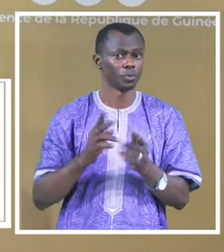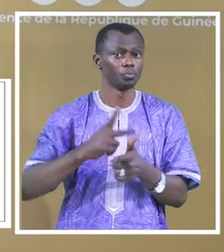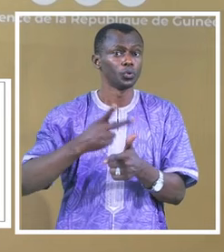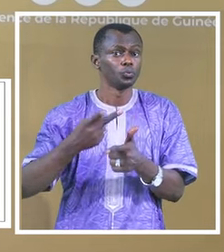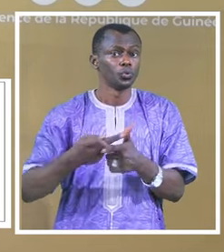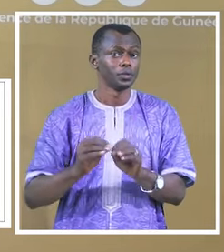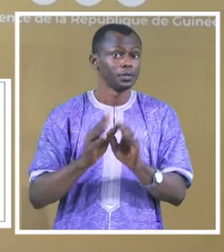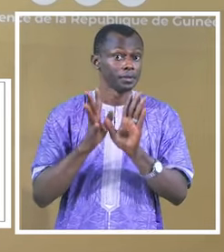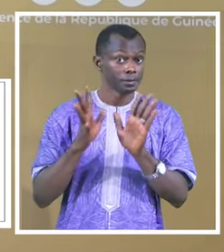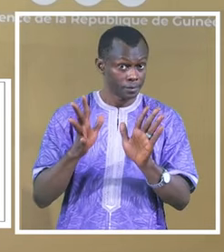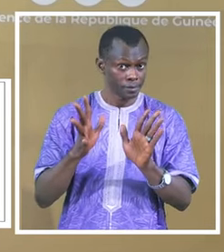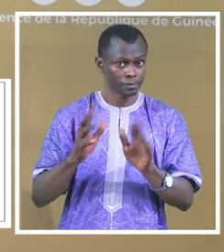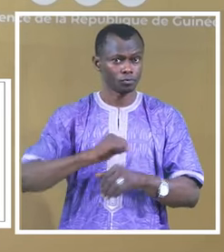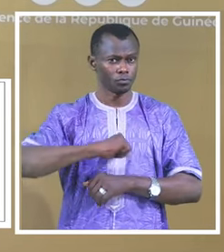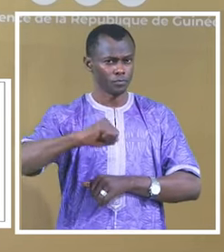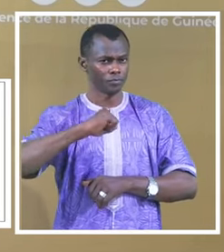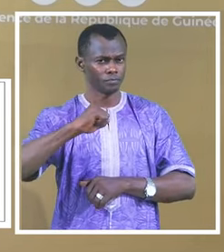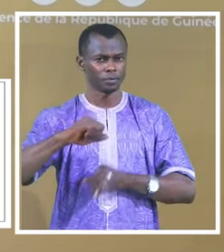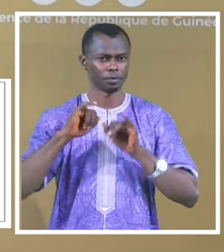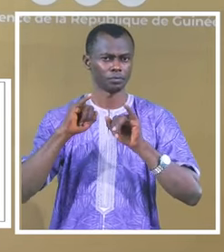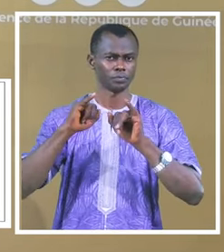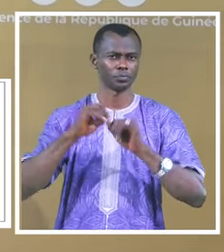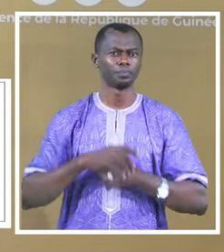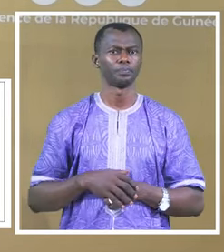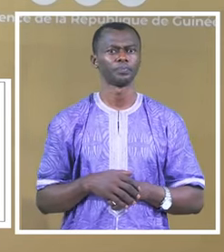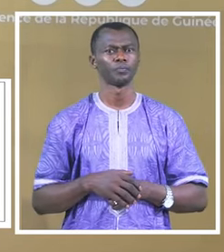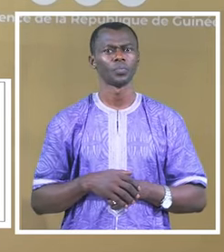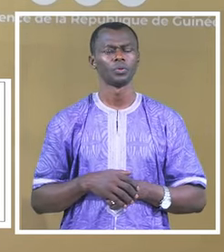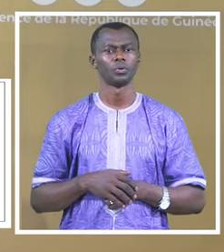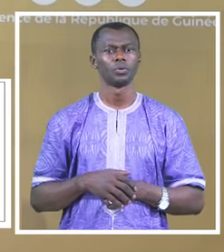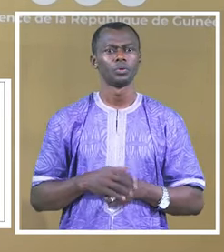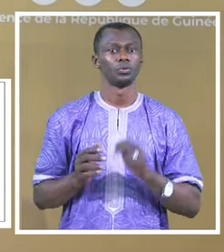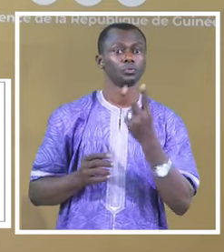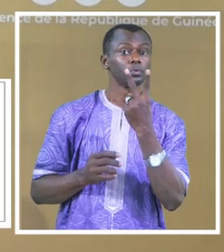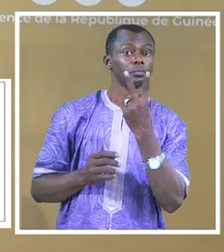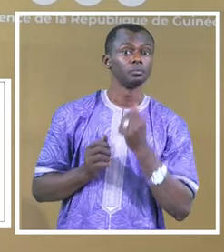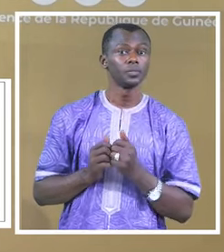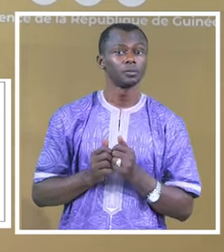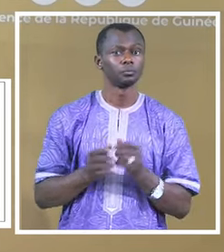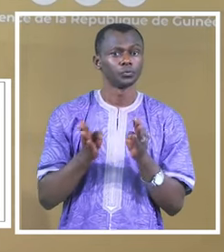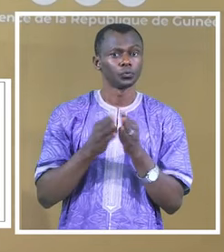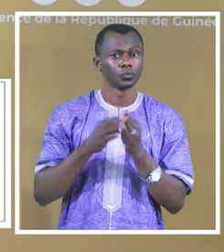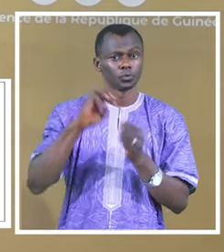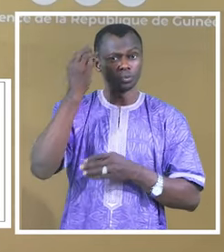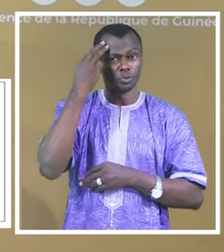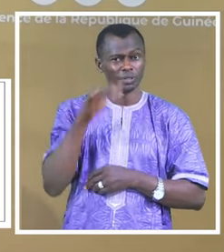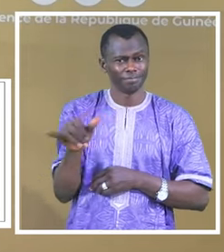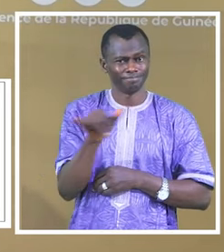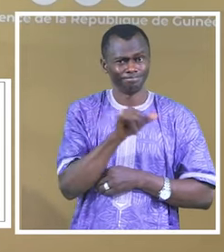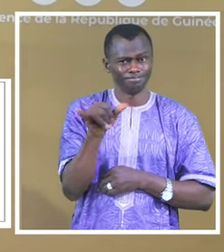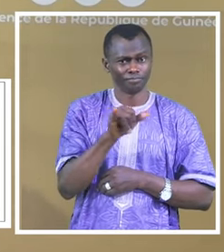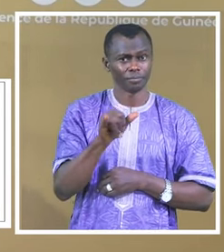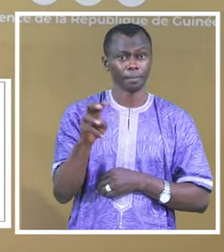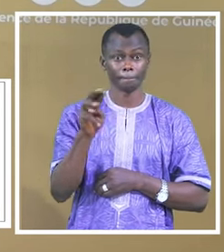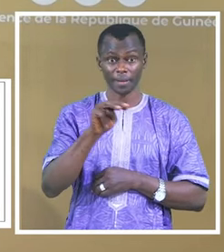des sessions ordinaires des conseils interministériels des mardis 5 et 12 décembre 2023, au titre de